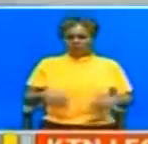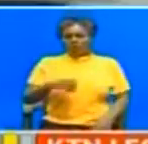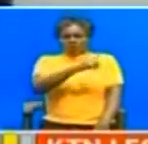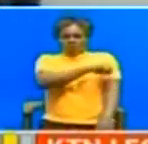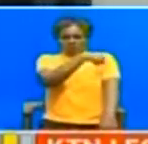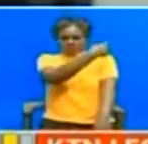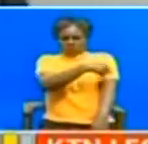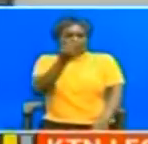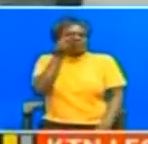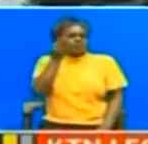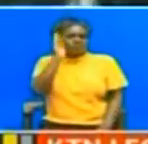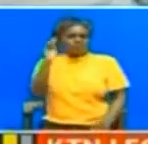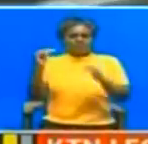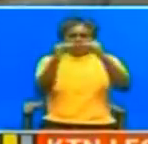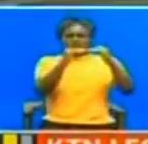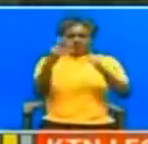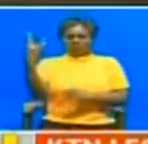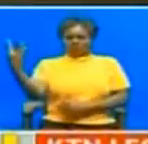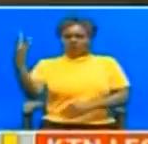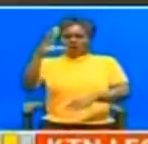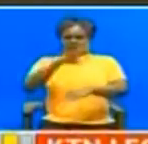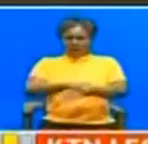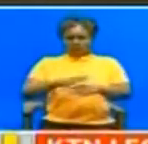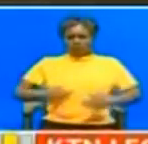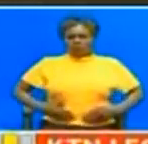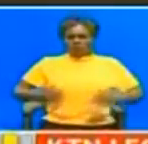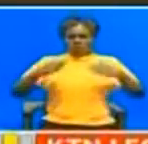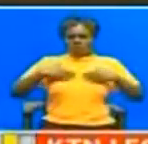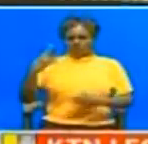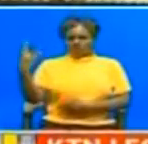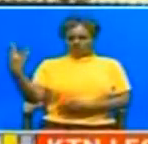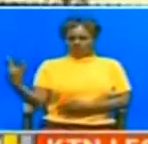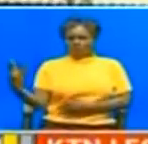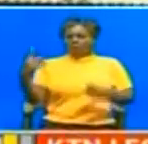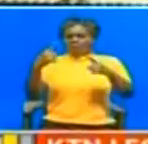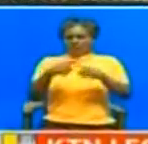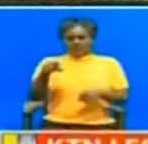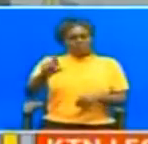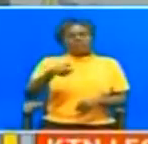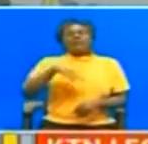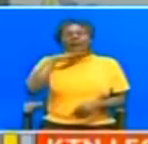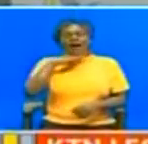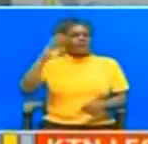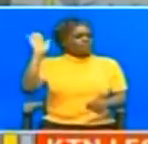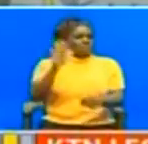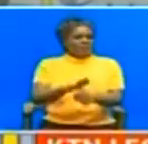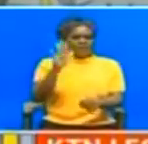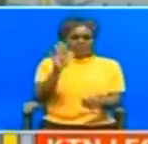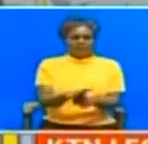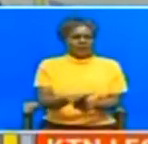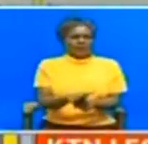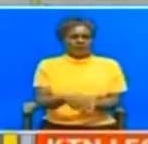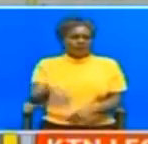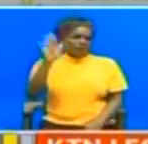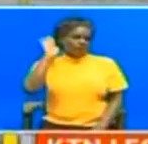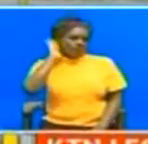Hospitali ya Isiolo Level 4 imepokea miili 7 ya wasiriwa wa mapigano hayo, japo huenda waliofariki ni wengi zaidi. And still what we are hearing